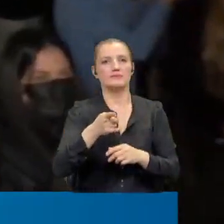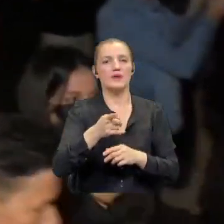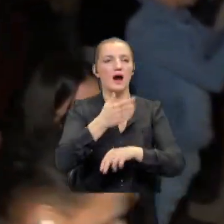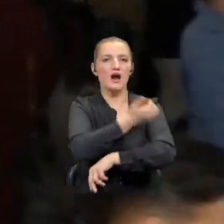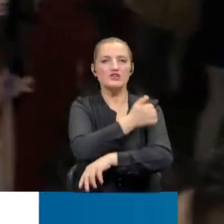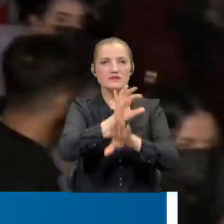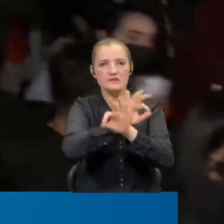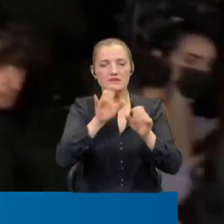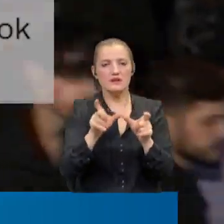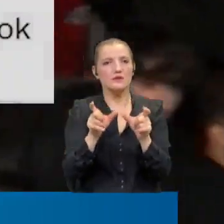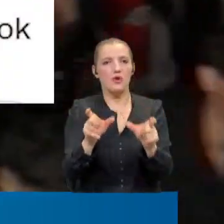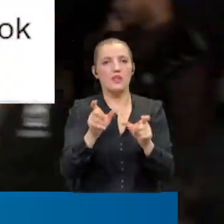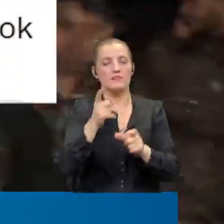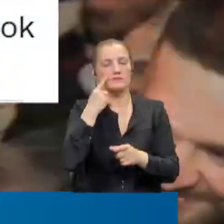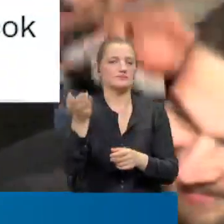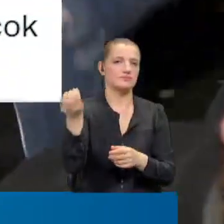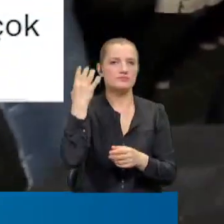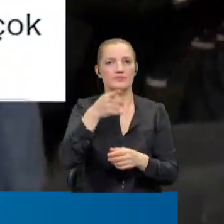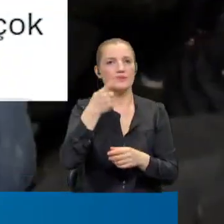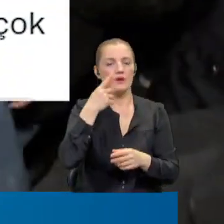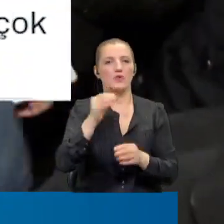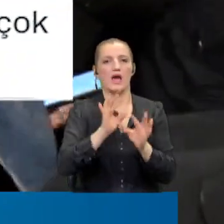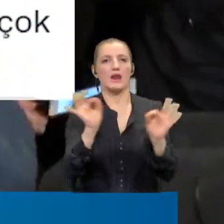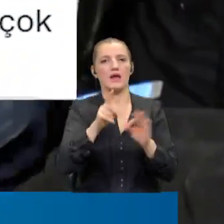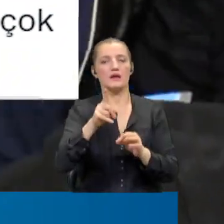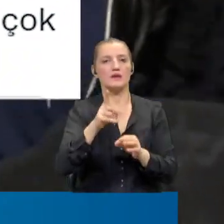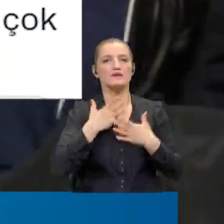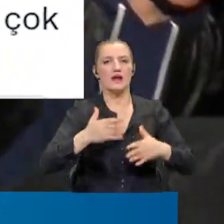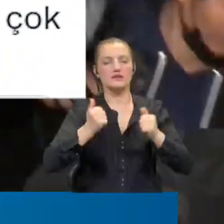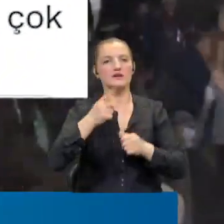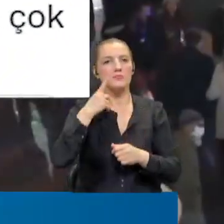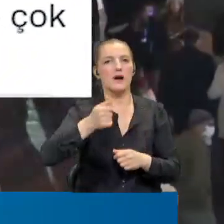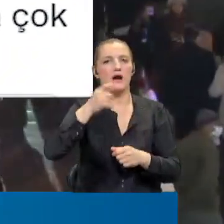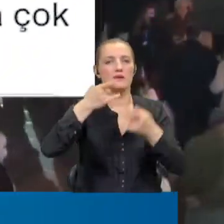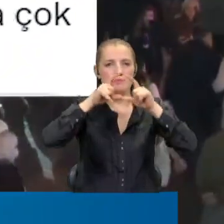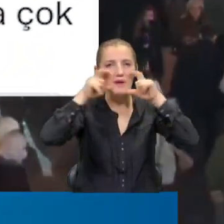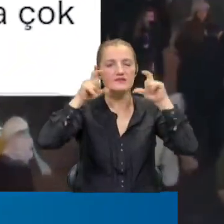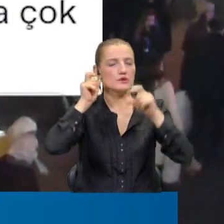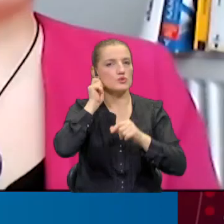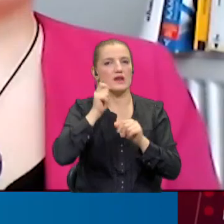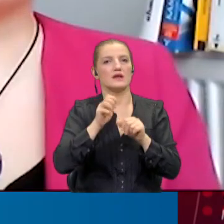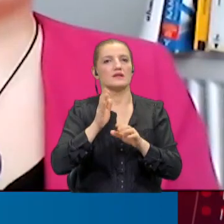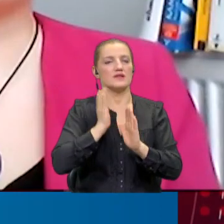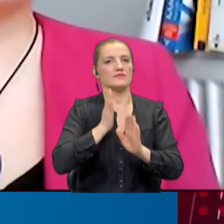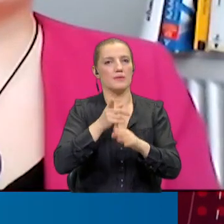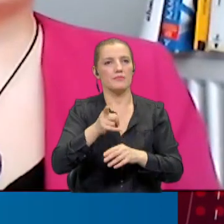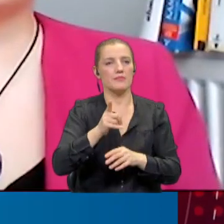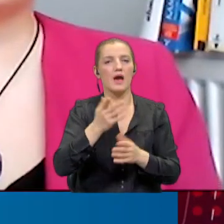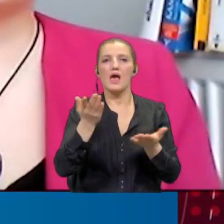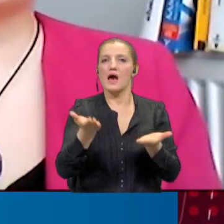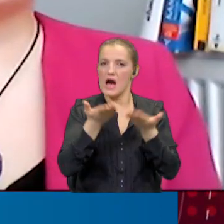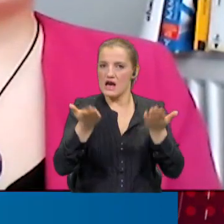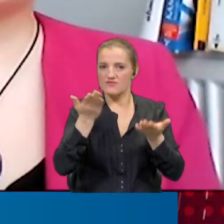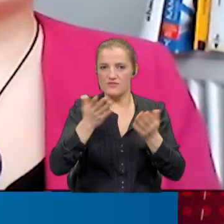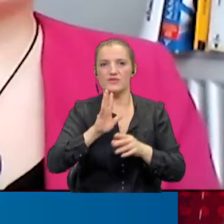önlemleri göz ardı etmesi için çok erken Sağlık Bakanı Fahrettin koca maske uyarı bu devam etti Evet hafif